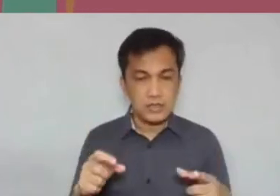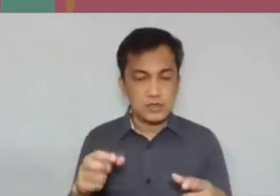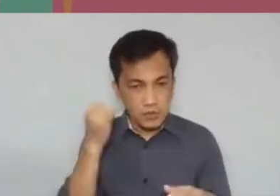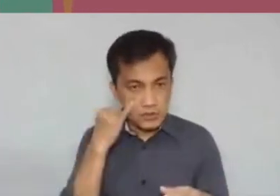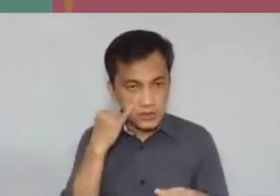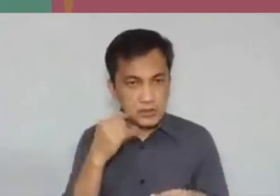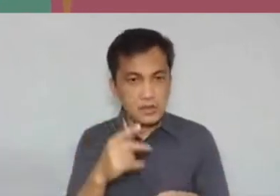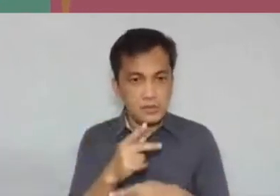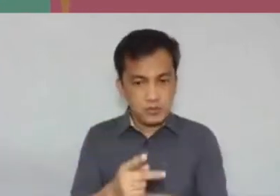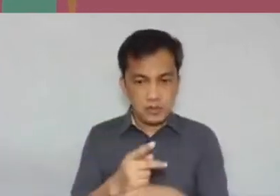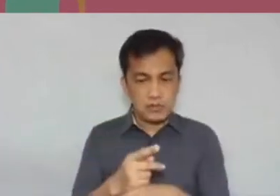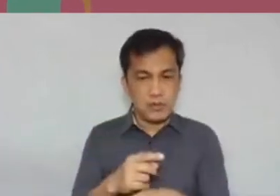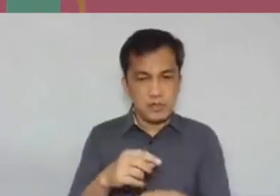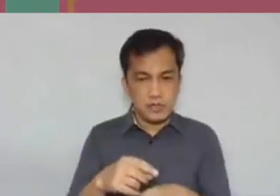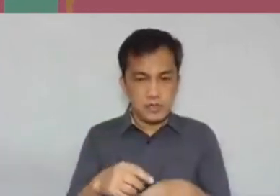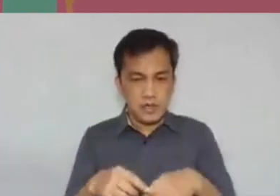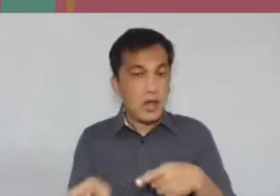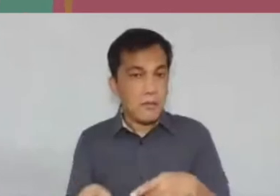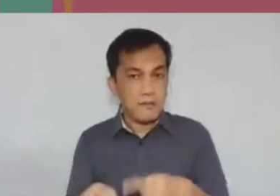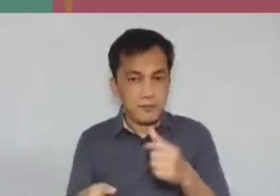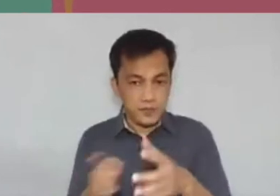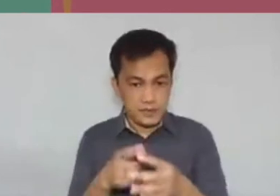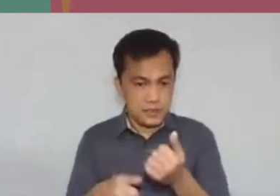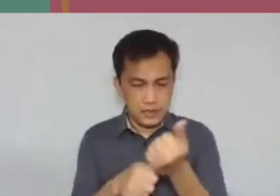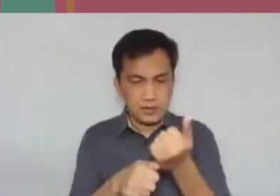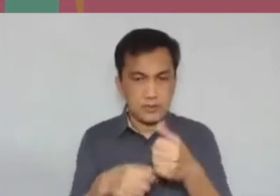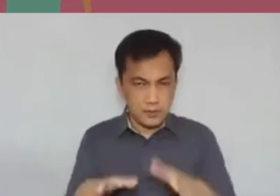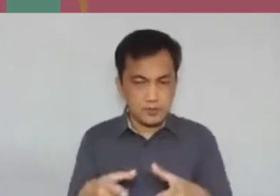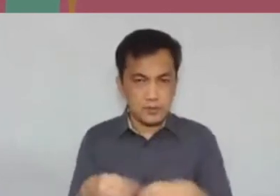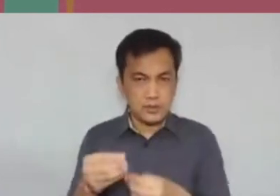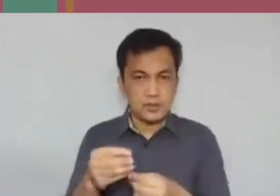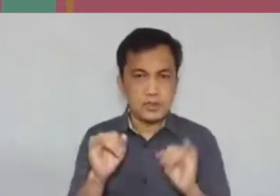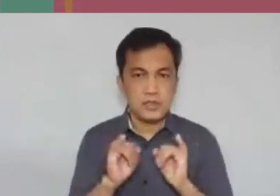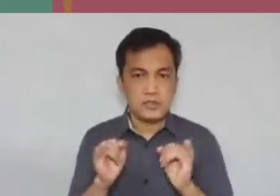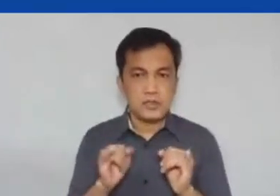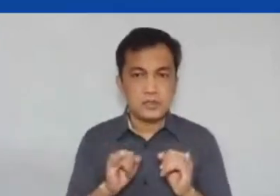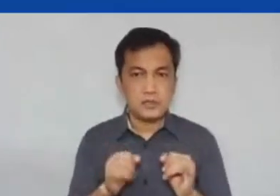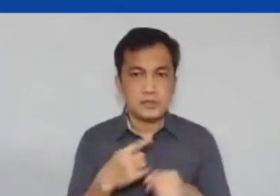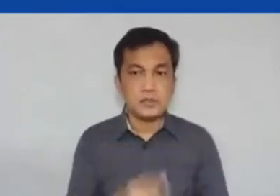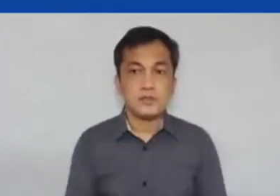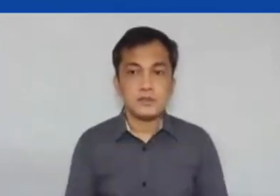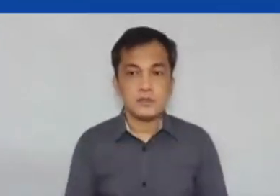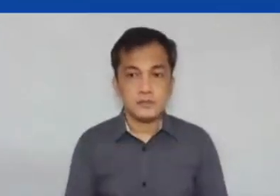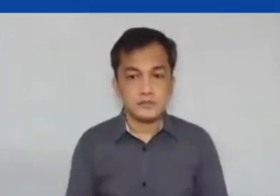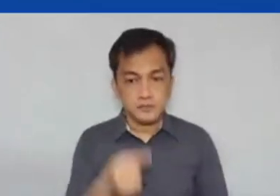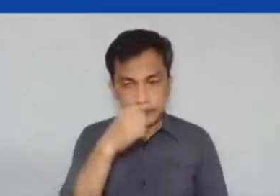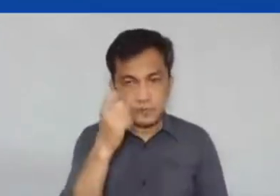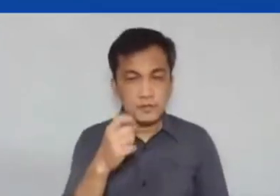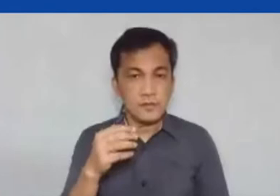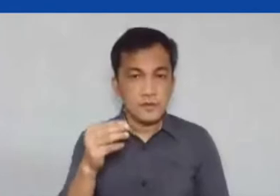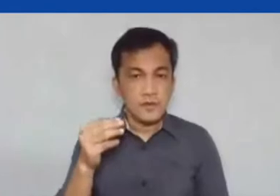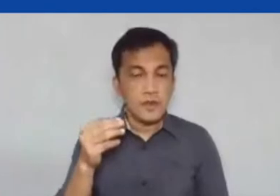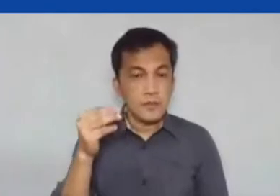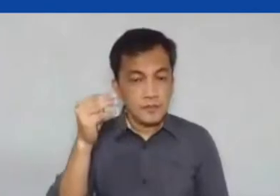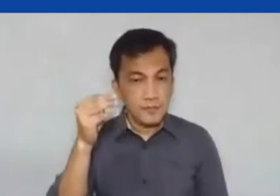hindi maigalaw at pagkatapos ay nilagyan din ng yelo ang napinsalang bahagin. Dahil si Mario at Juana